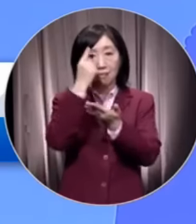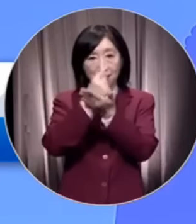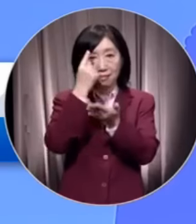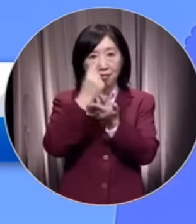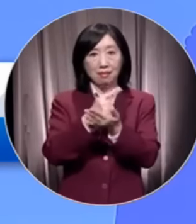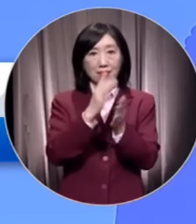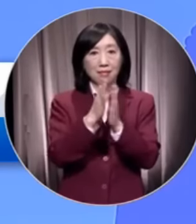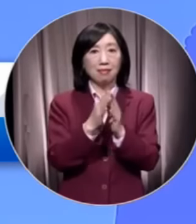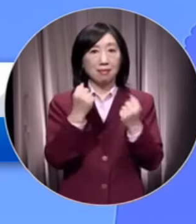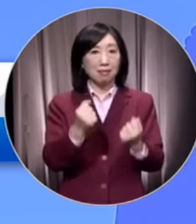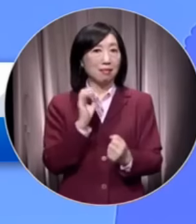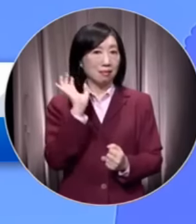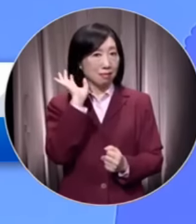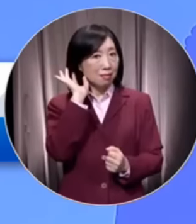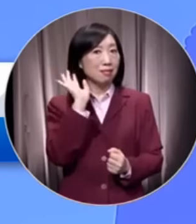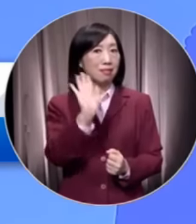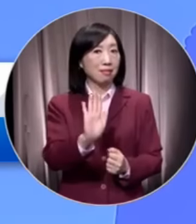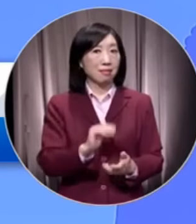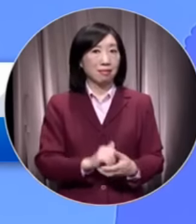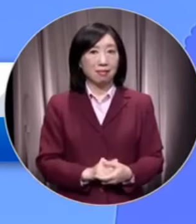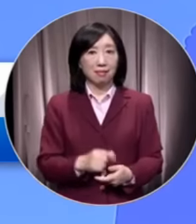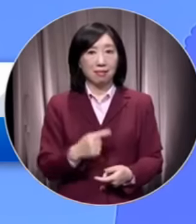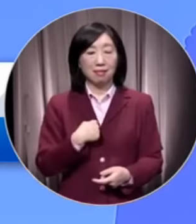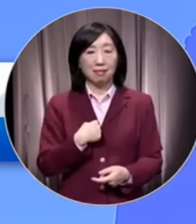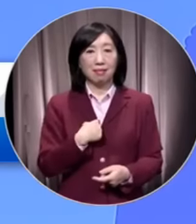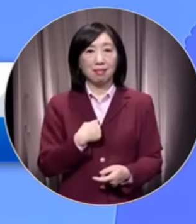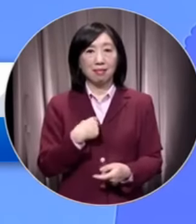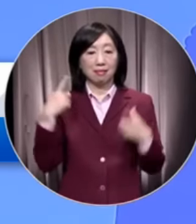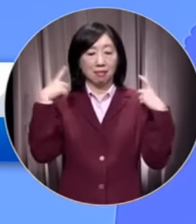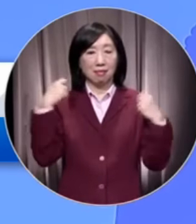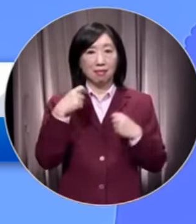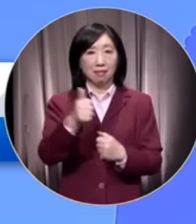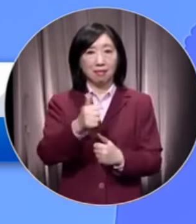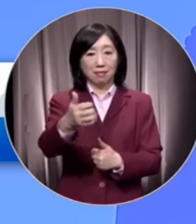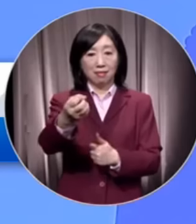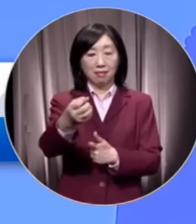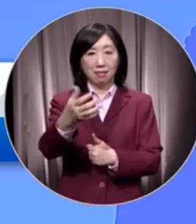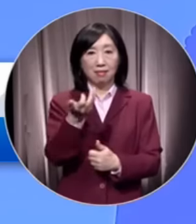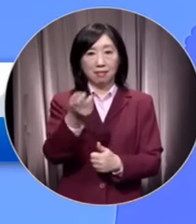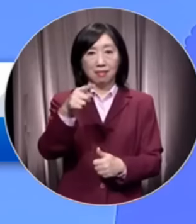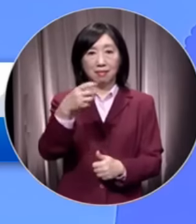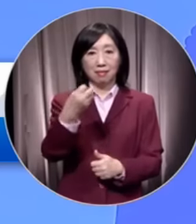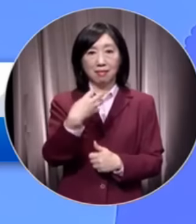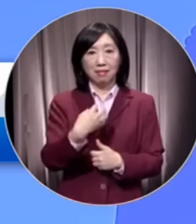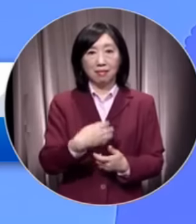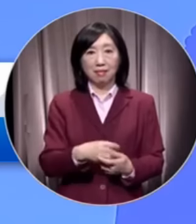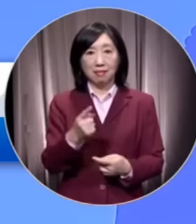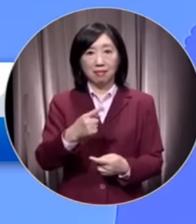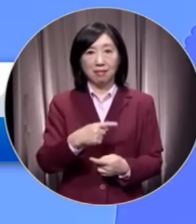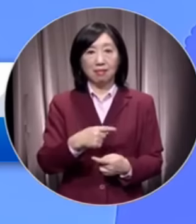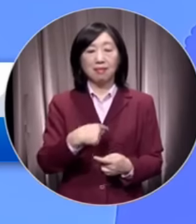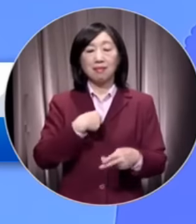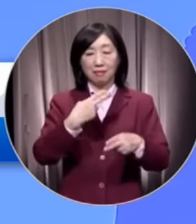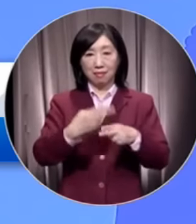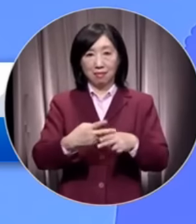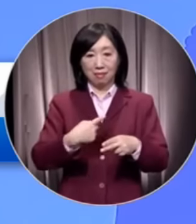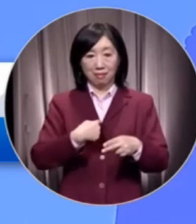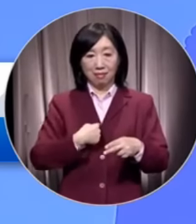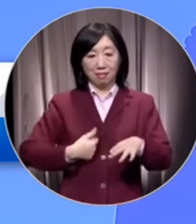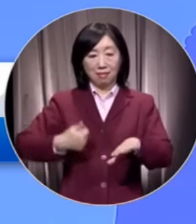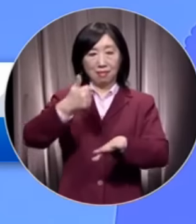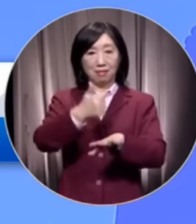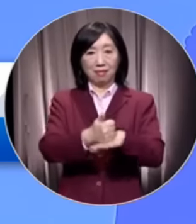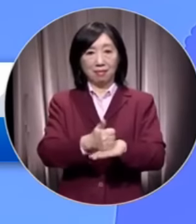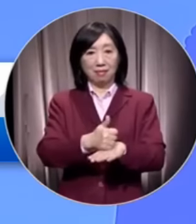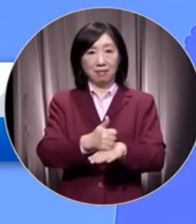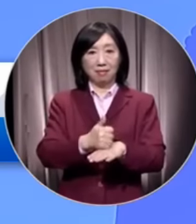在倾听民意。当然宋主席刚才有指教，我相信朱立伦坚定地站出来，最重要